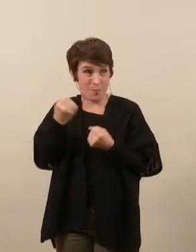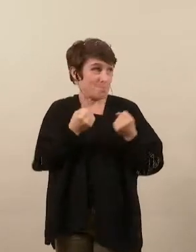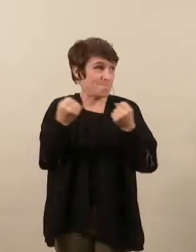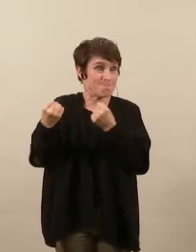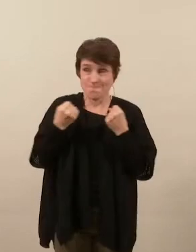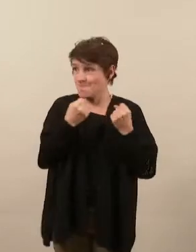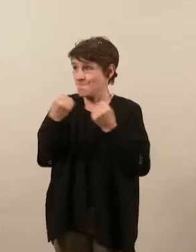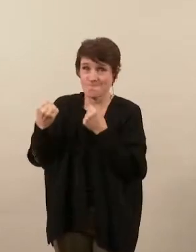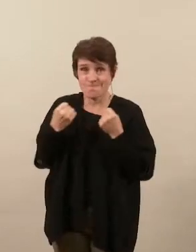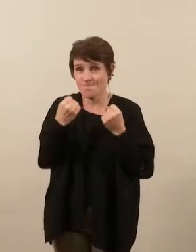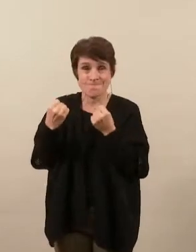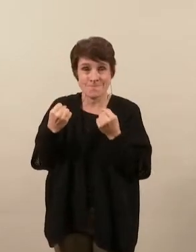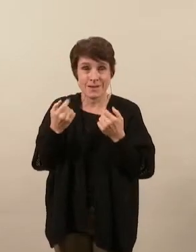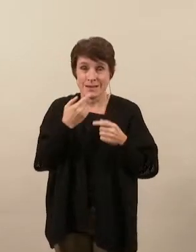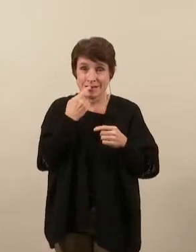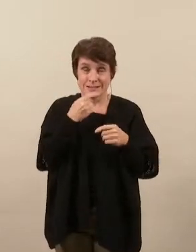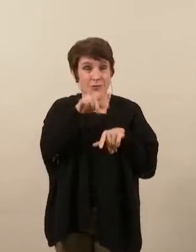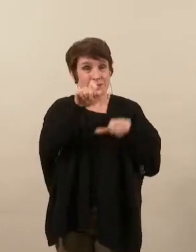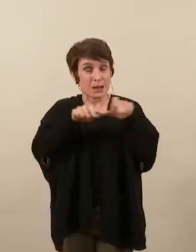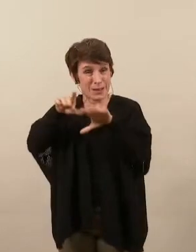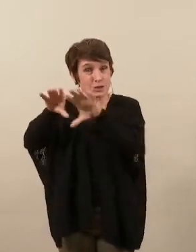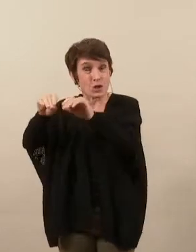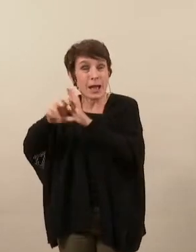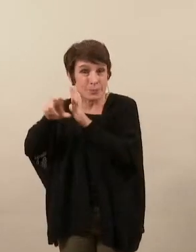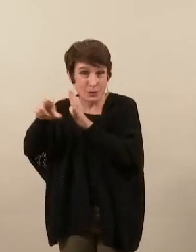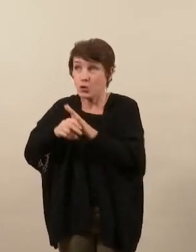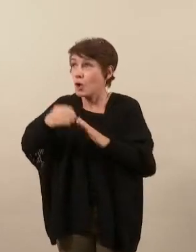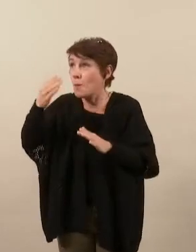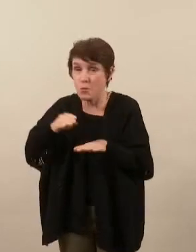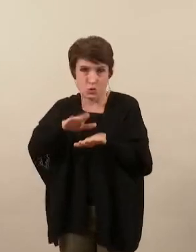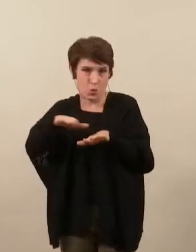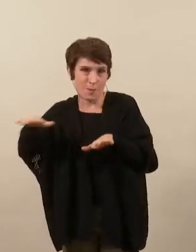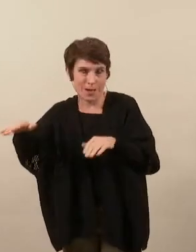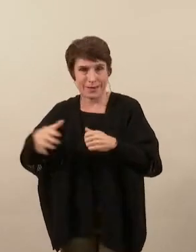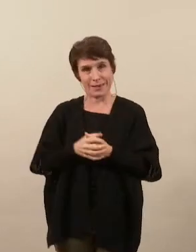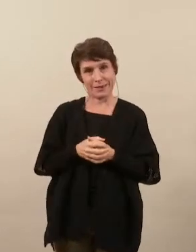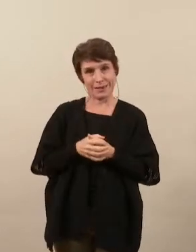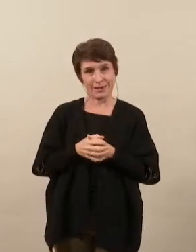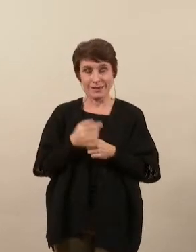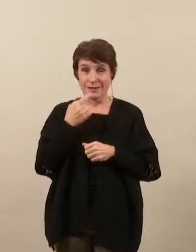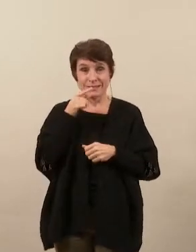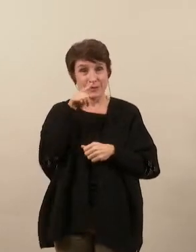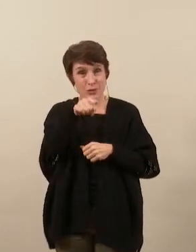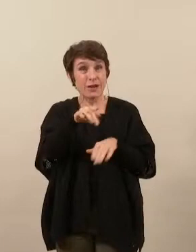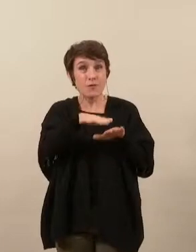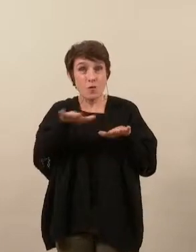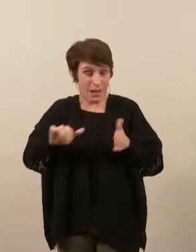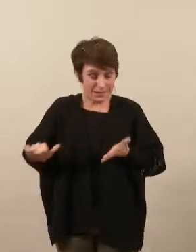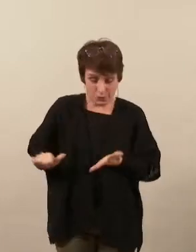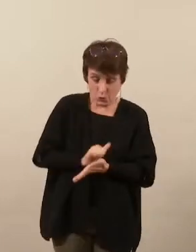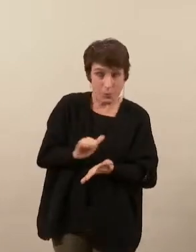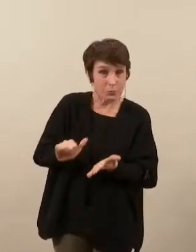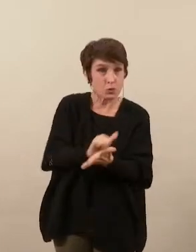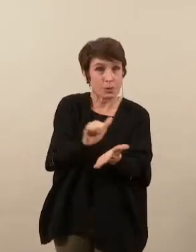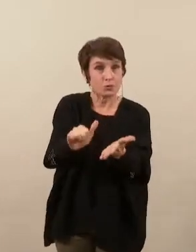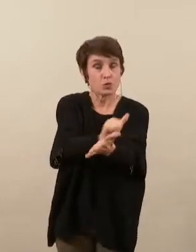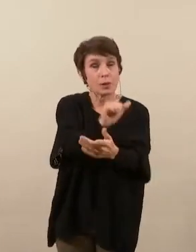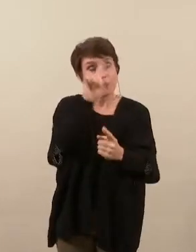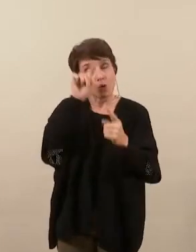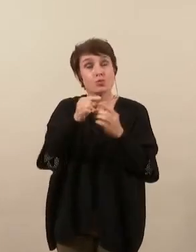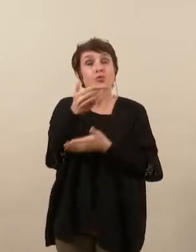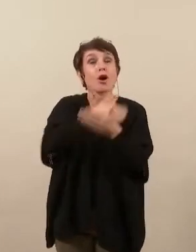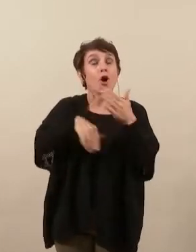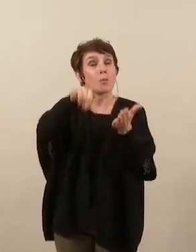les commerçants à Grenoble, les habitants à Grenoble ont aussi besoin de se garer. Et donc quand vous supprimez toutes ces places de parking pour les